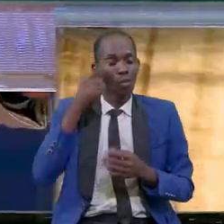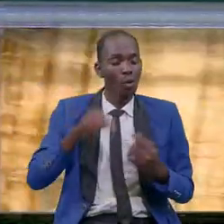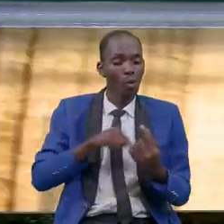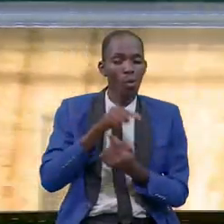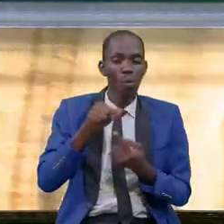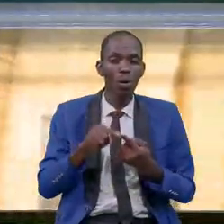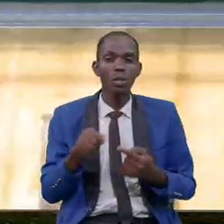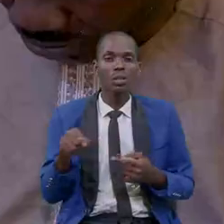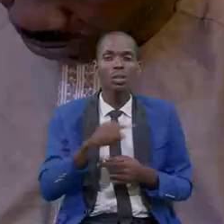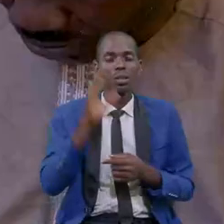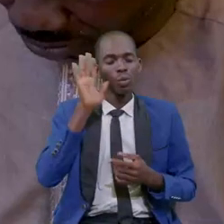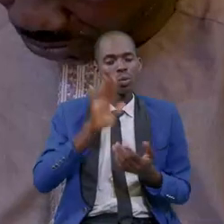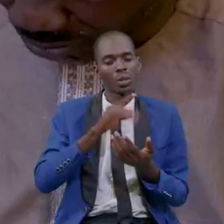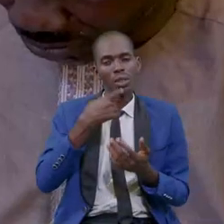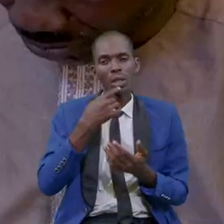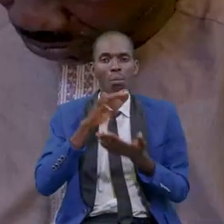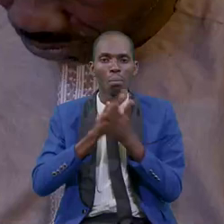3.